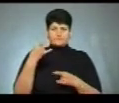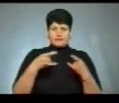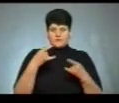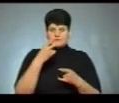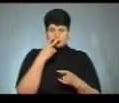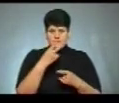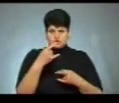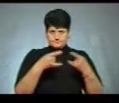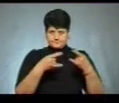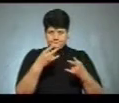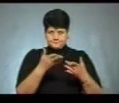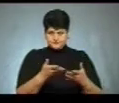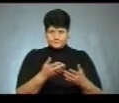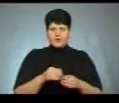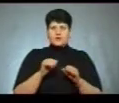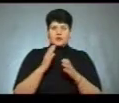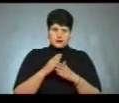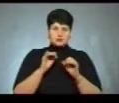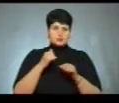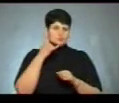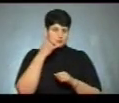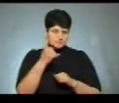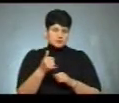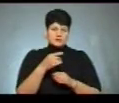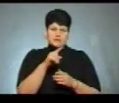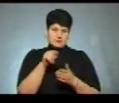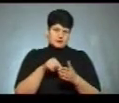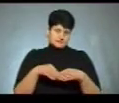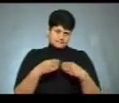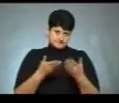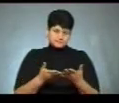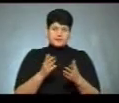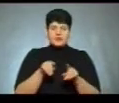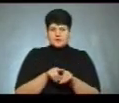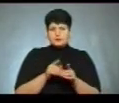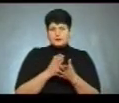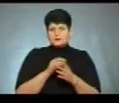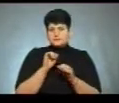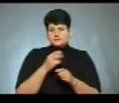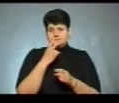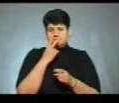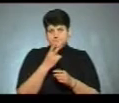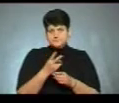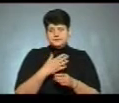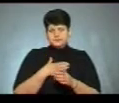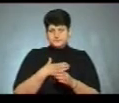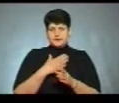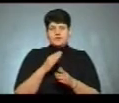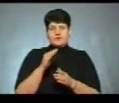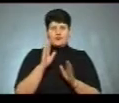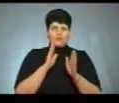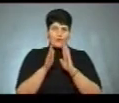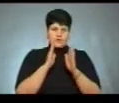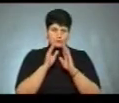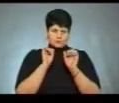на своїх екранах. Тож є можливість телефонувати і ставити запитання. Також наш ефір ви маєте можливість переглядати на нашій сторінці у мережі